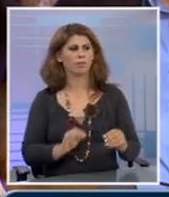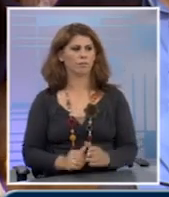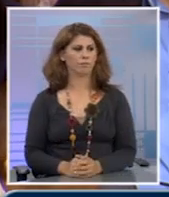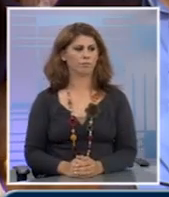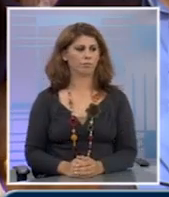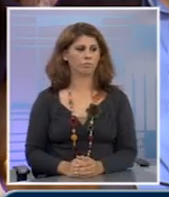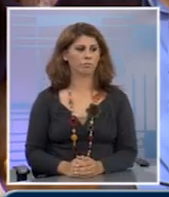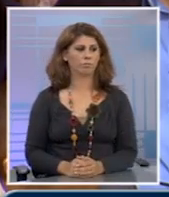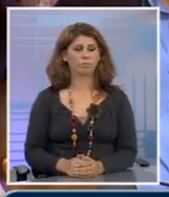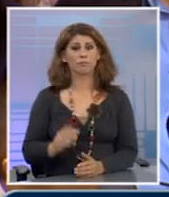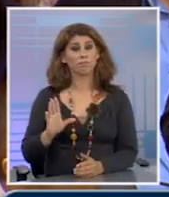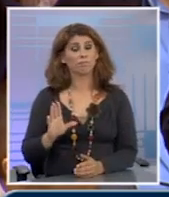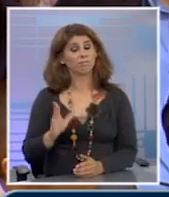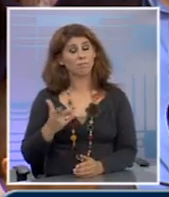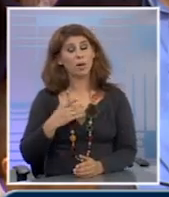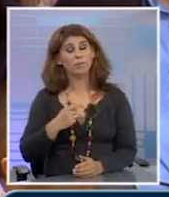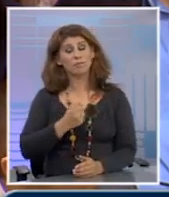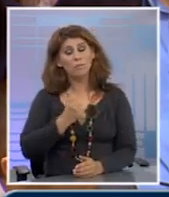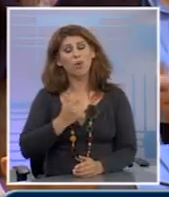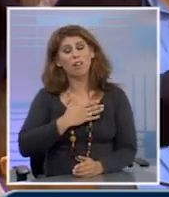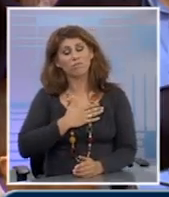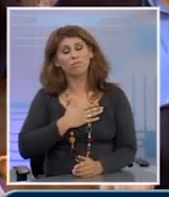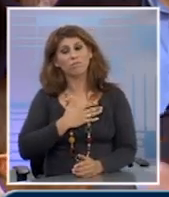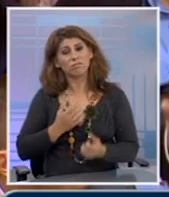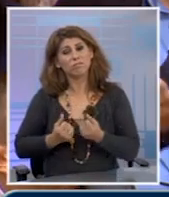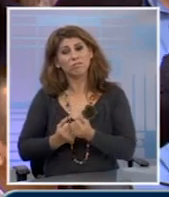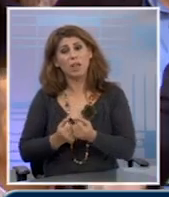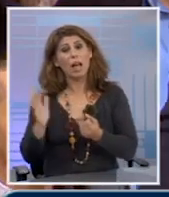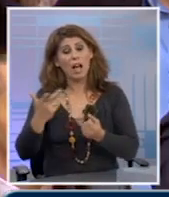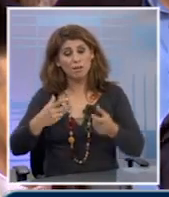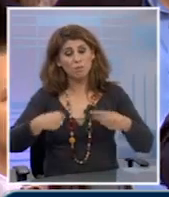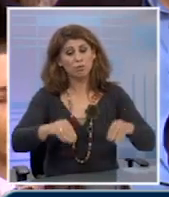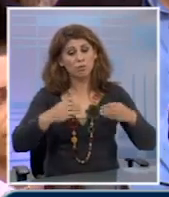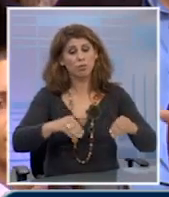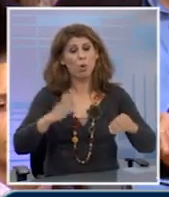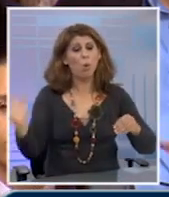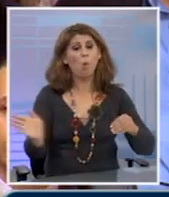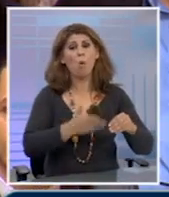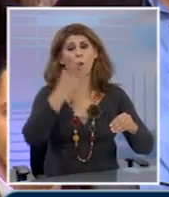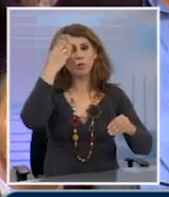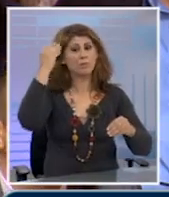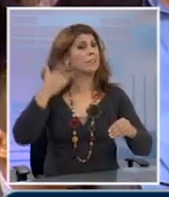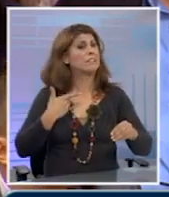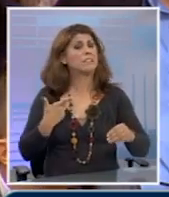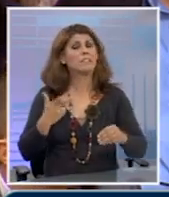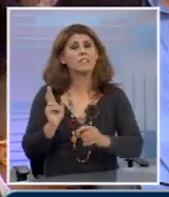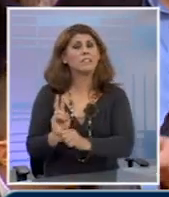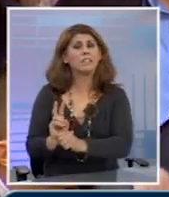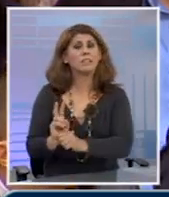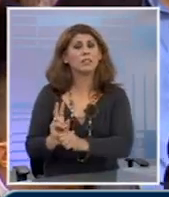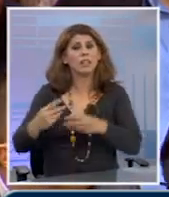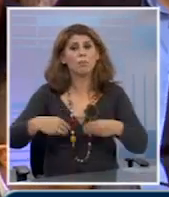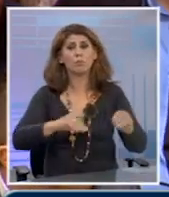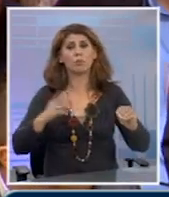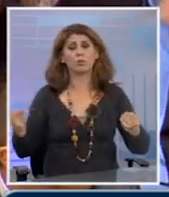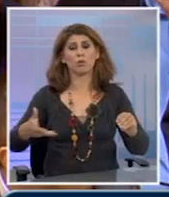άξιο συμπόνιας το γεγονός ότι αν τα ιδιωτικοποιήσει όλα ο τσίπρας τι θα απομείνει πλέον για να